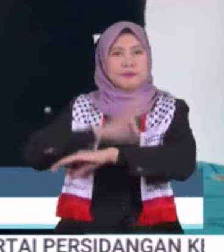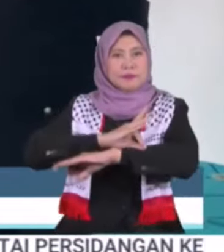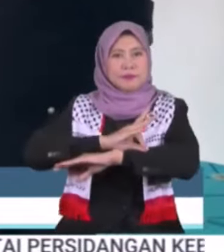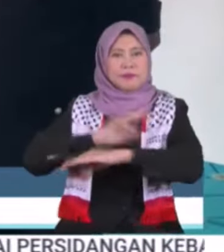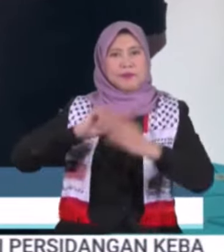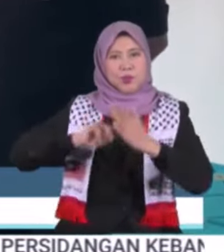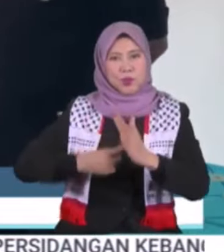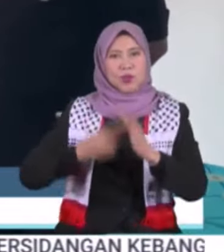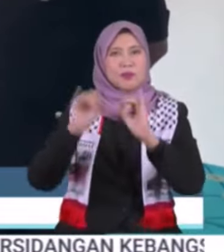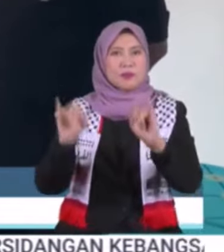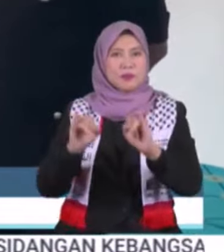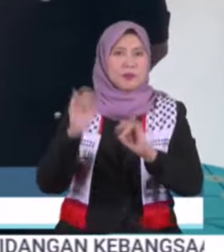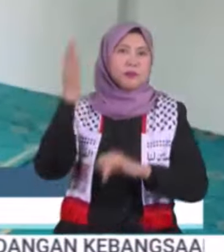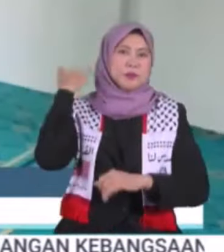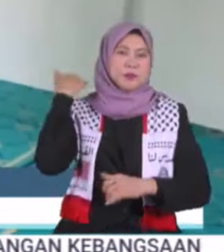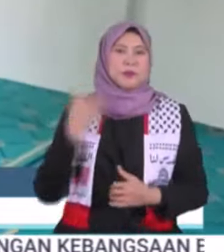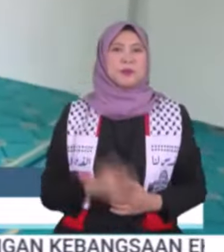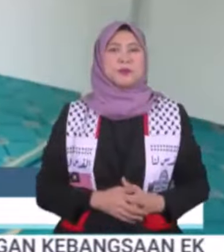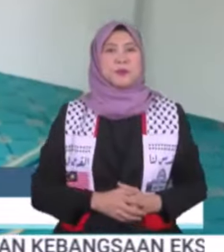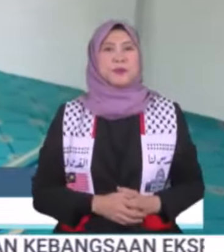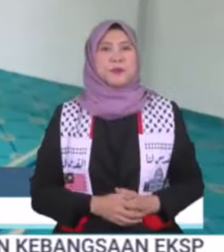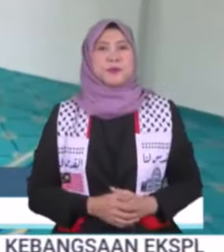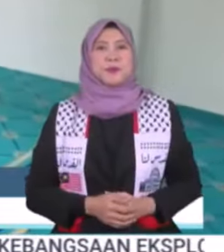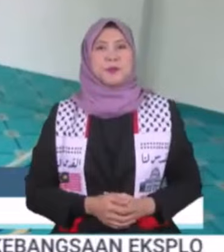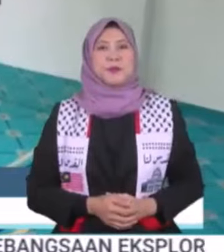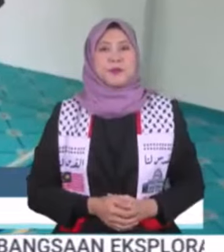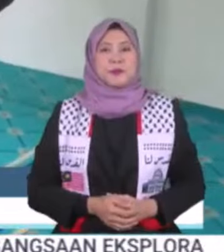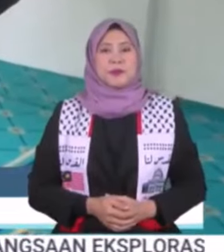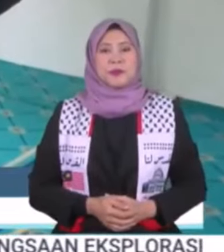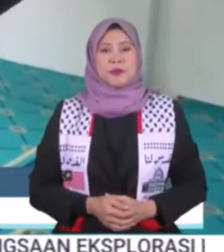hari bermula Isnin lalu.